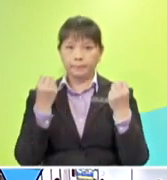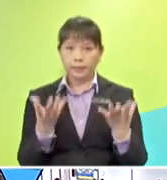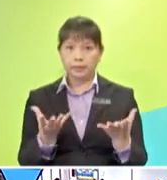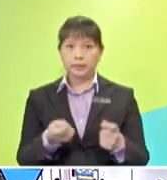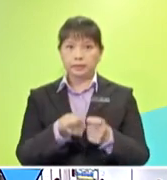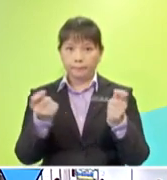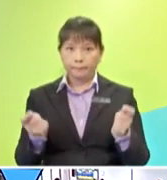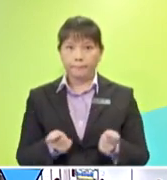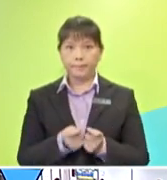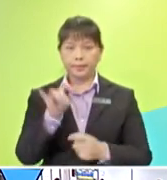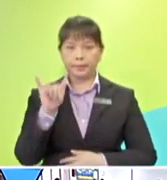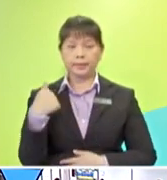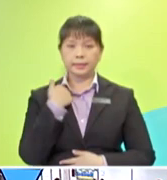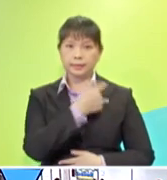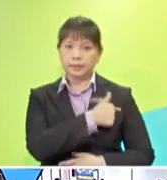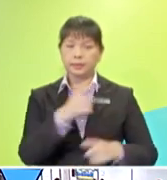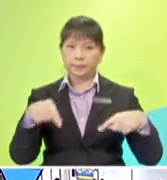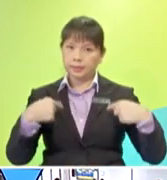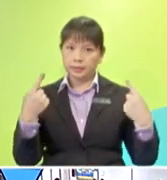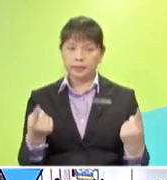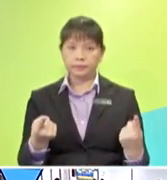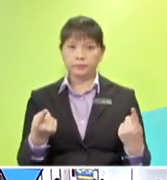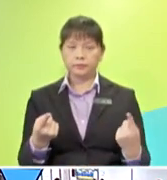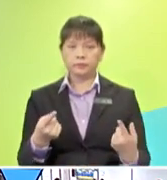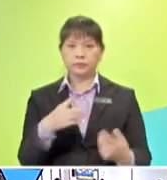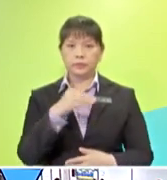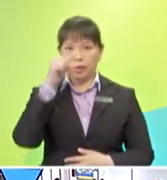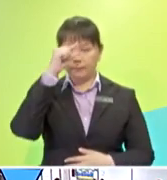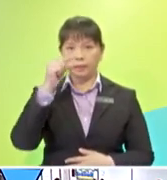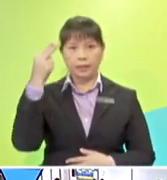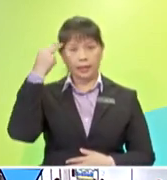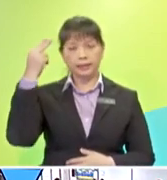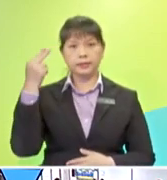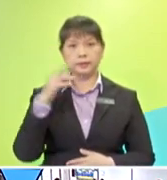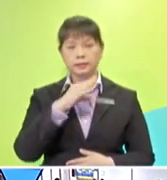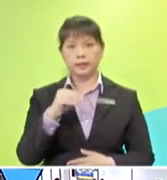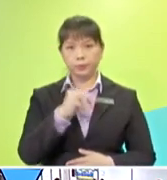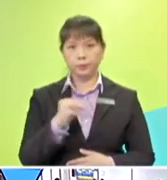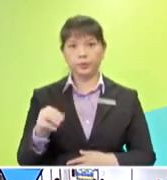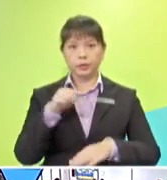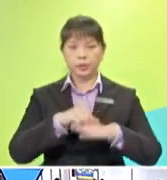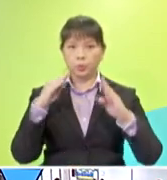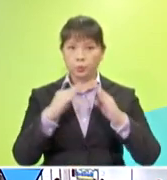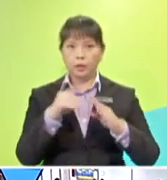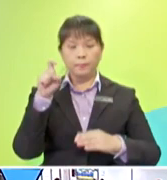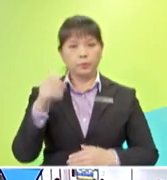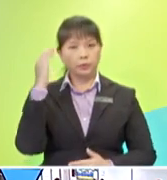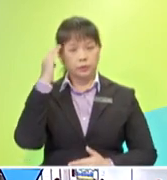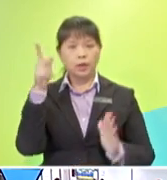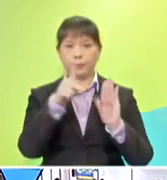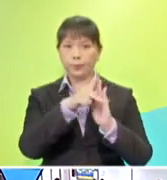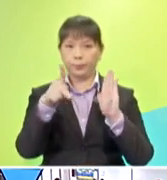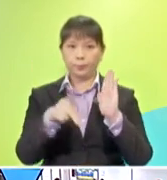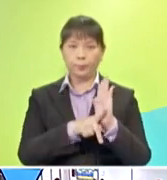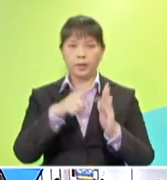yang biasa kita kunjungi jadi Hanif dan murid-murid ke rumah belum tahu peraturan meski Setia sedipatuhi